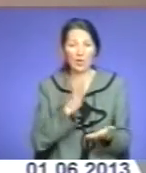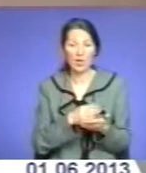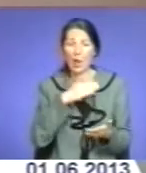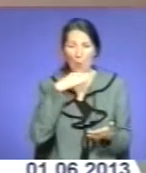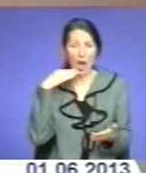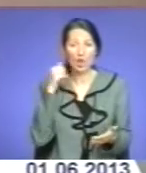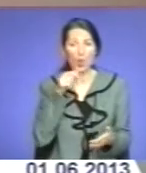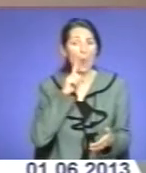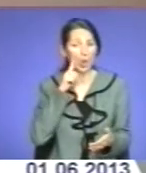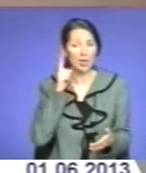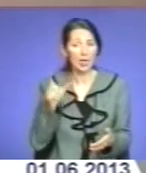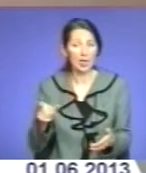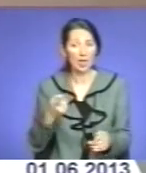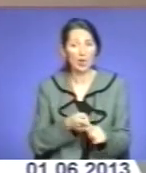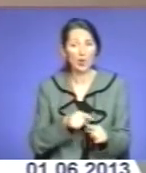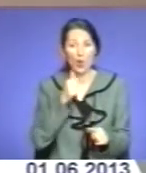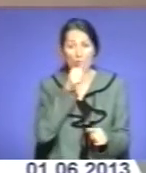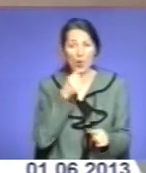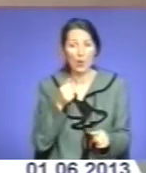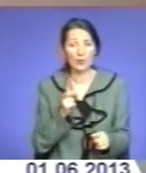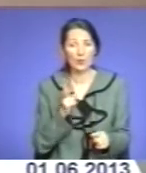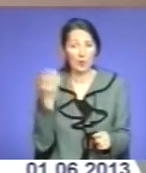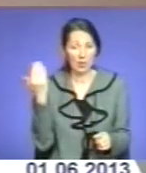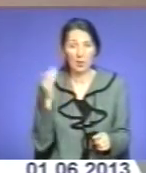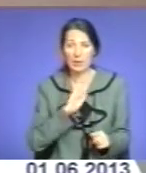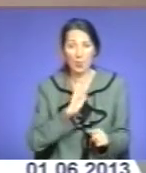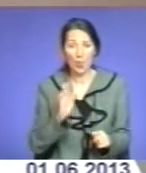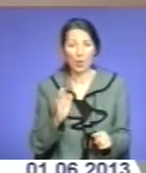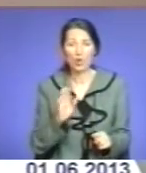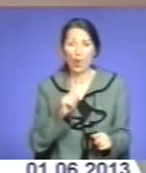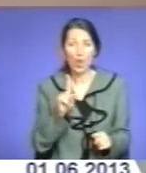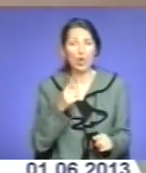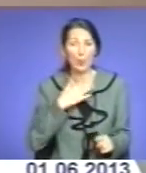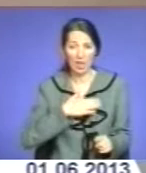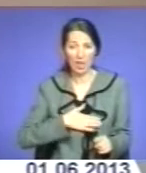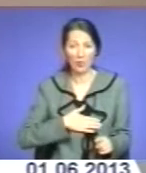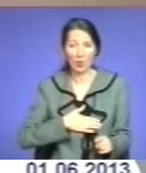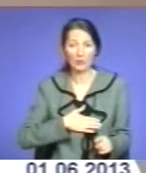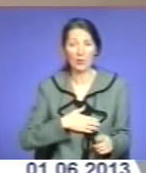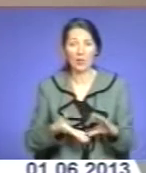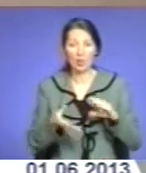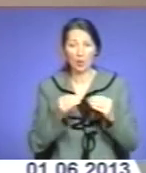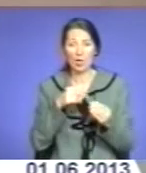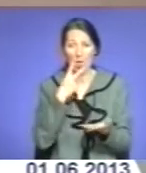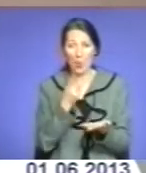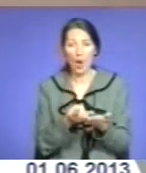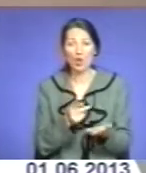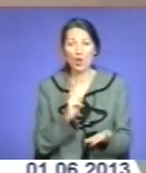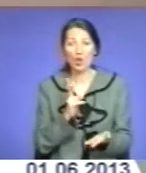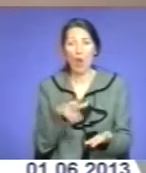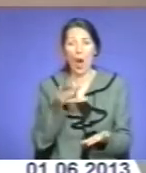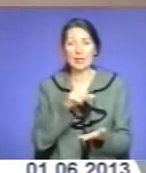молодих, яких, скажімо так, що не було замітно, що приємно. Ну, результати покажуть, хто